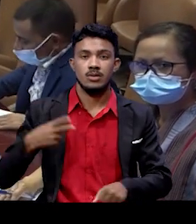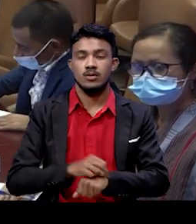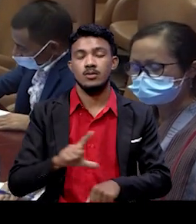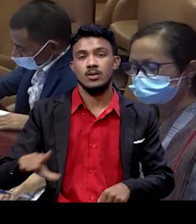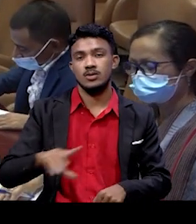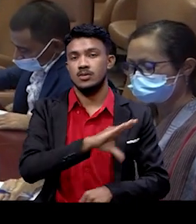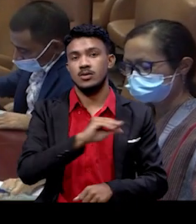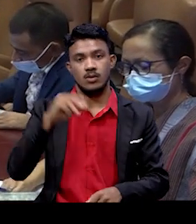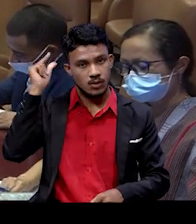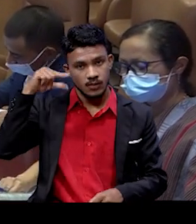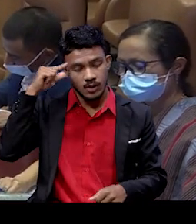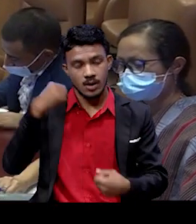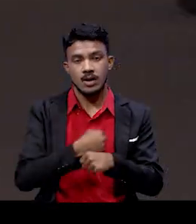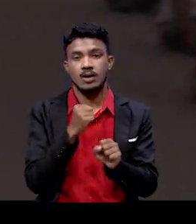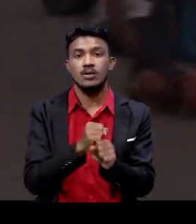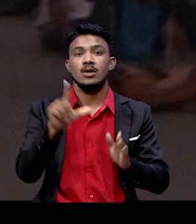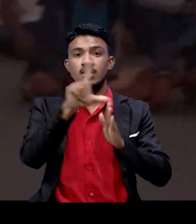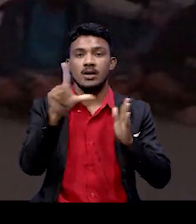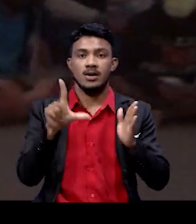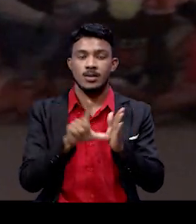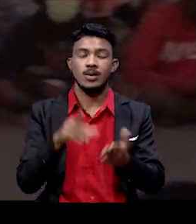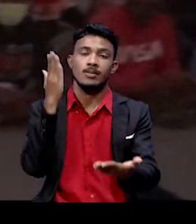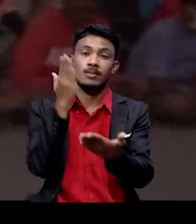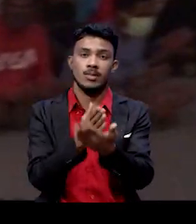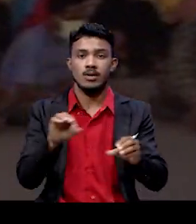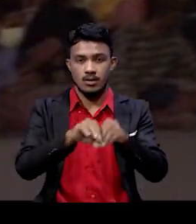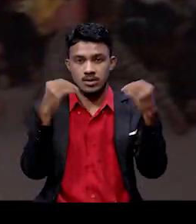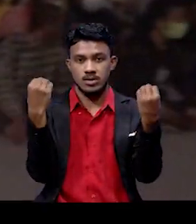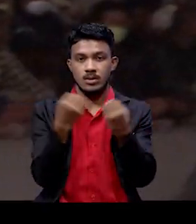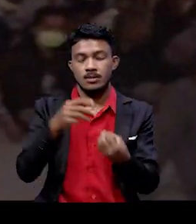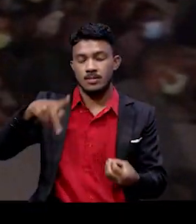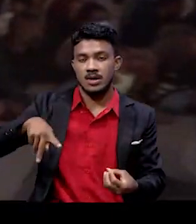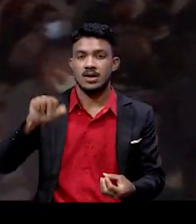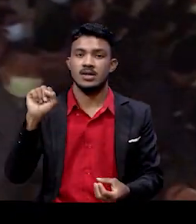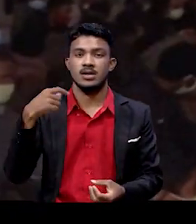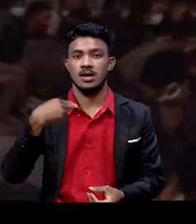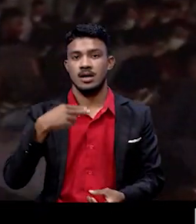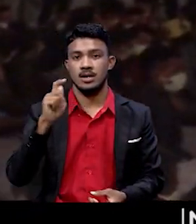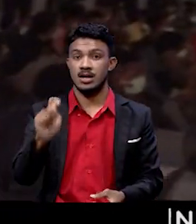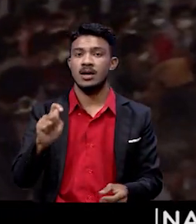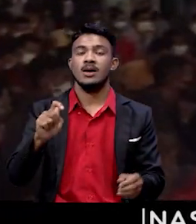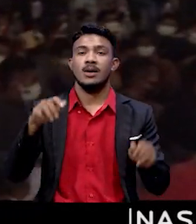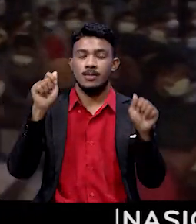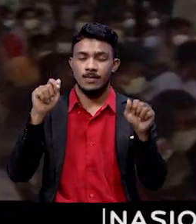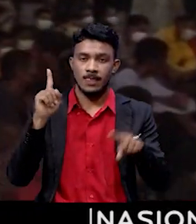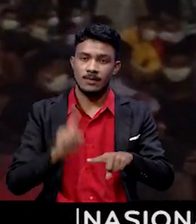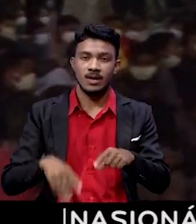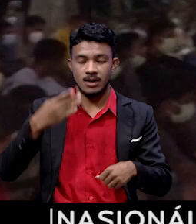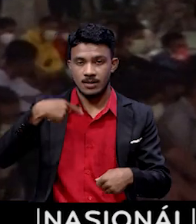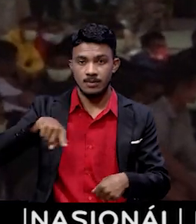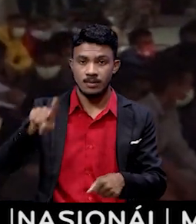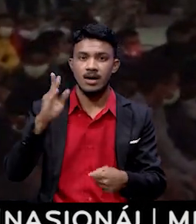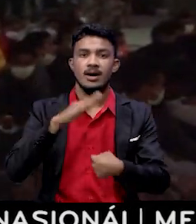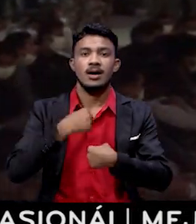ho di bandu organisasaun PSAT atu labele ba halo juramento iha nasaun vizinu Indonesia mai beteng ke halo juramento iha rai